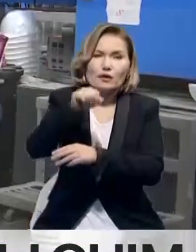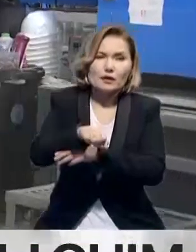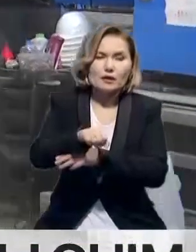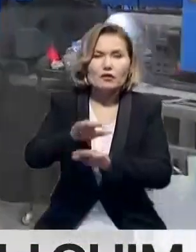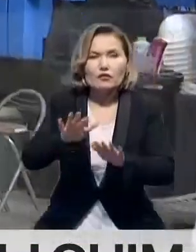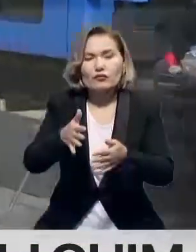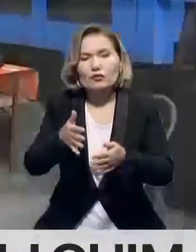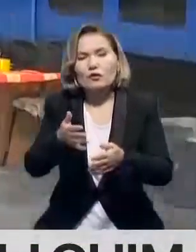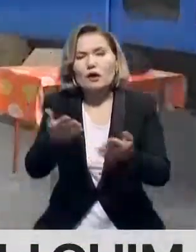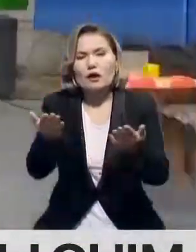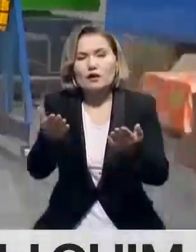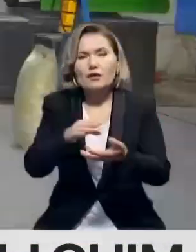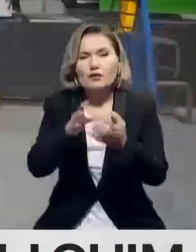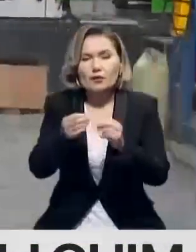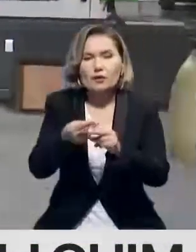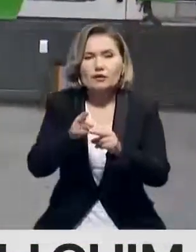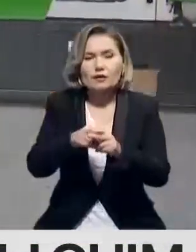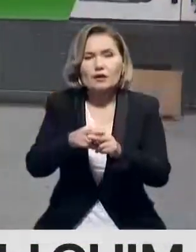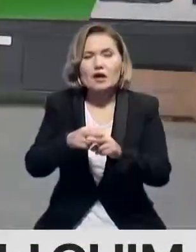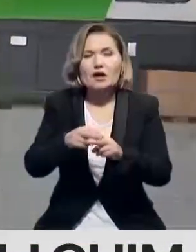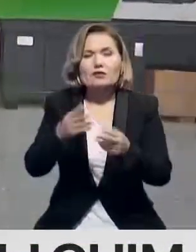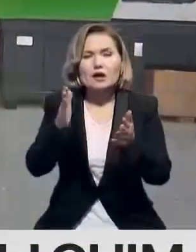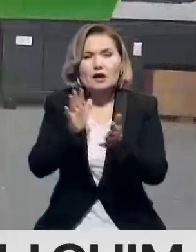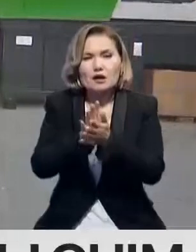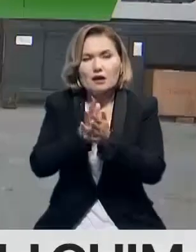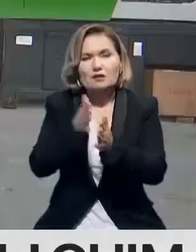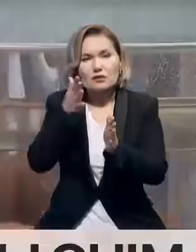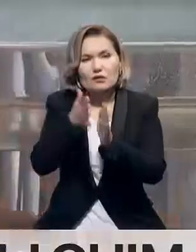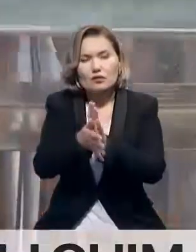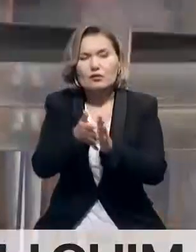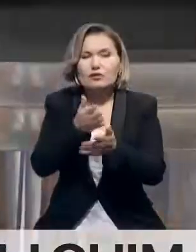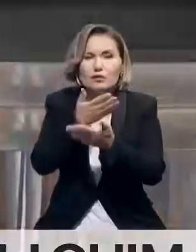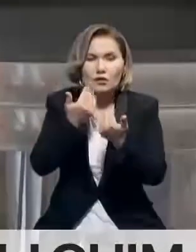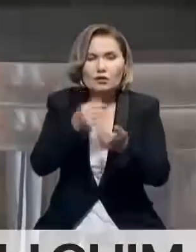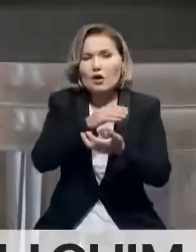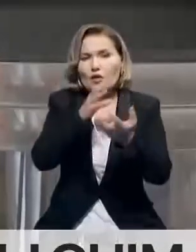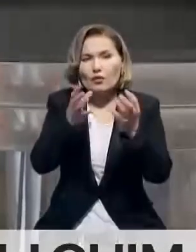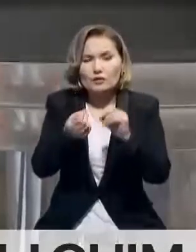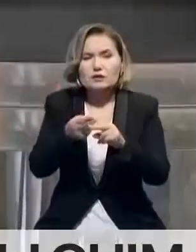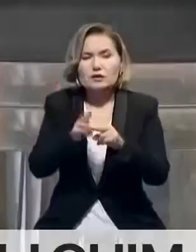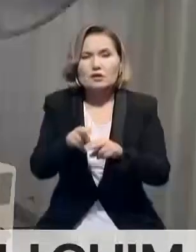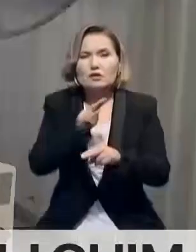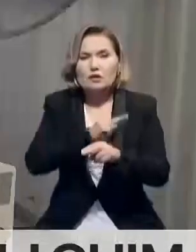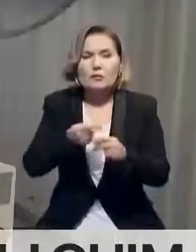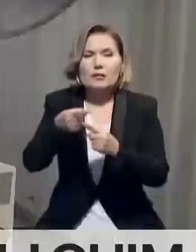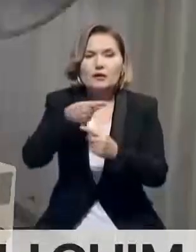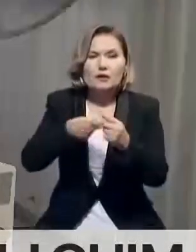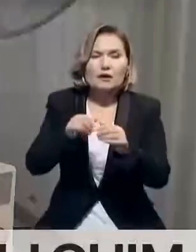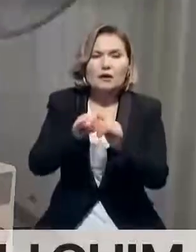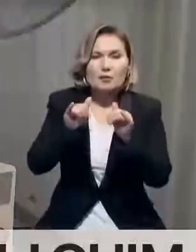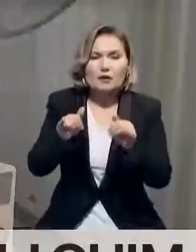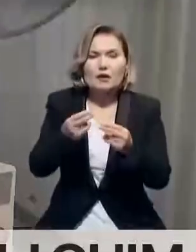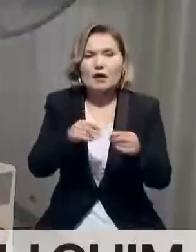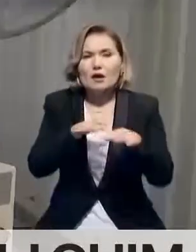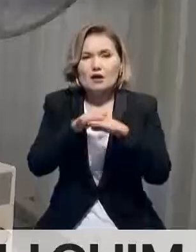жоғарыға қарағанда түспей ма, шаң кірмей ма, сондай сұрақтарымыз болады. Кәсібің қанат жайсын десең, табысыңды бизнеске қайта